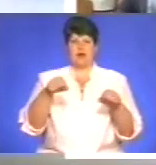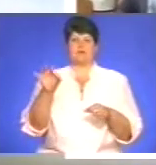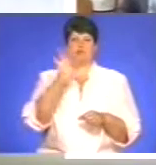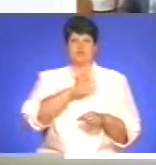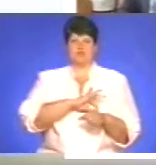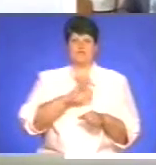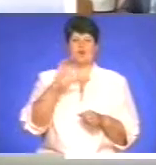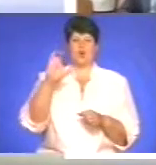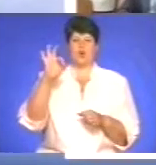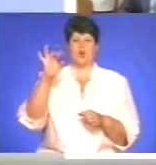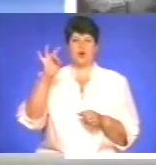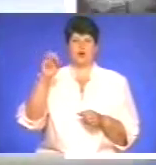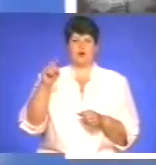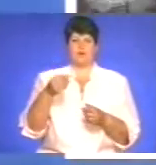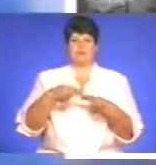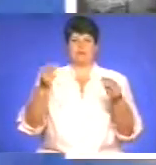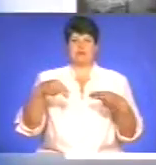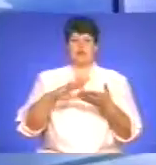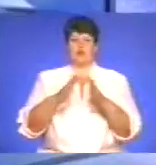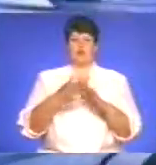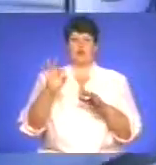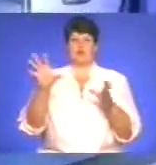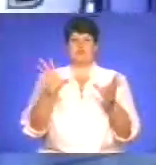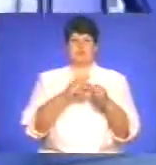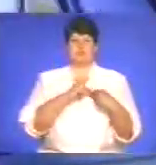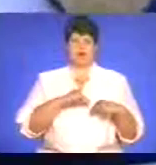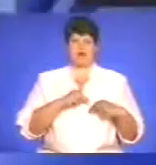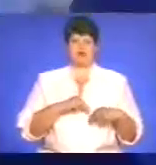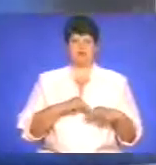Орєхов підписали угоду про співпрацю.